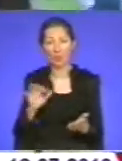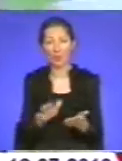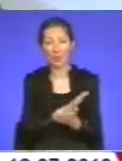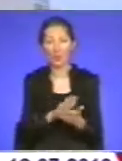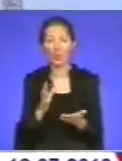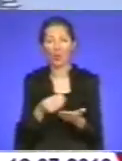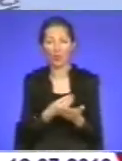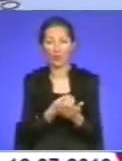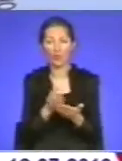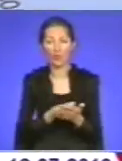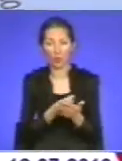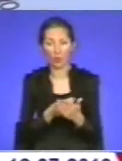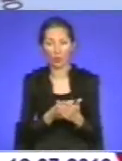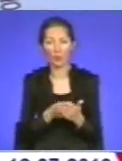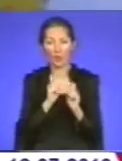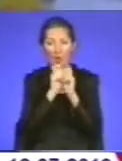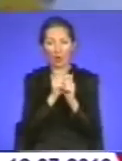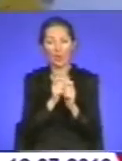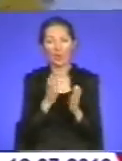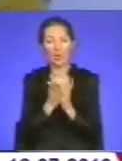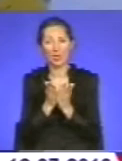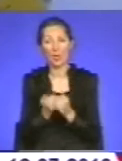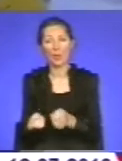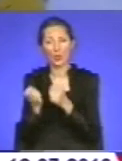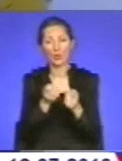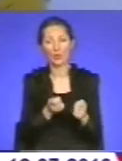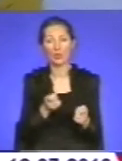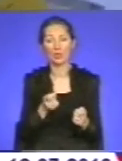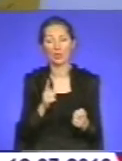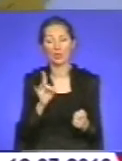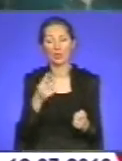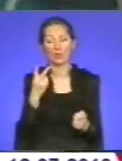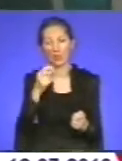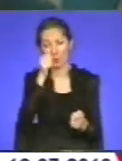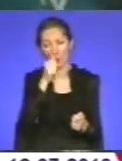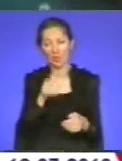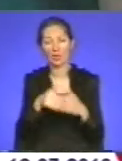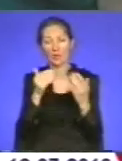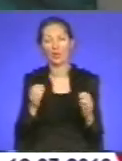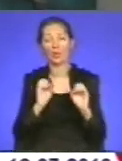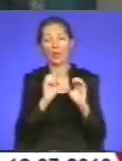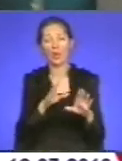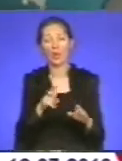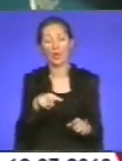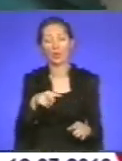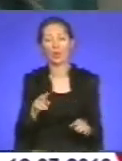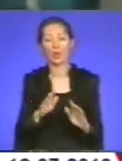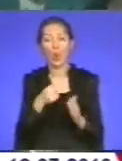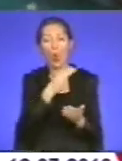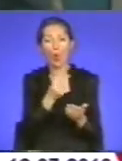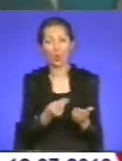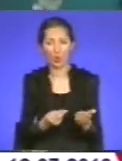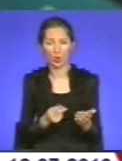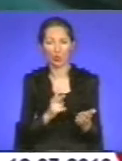фонду. Даровані видання сюди приносять щонайменше раз у 2 місяці. Здебільшого здають літературу художню, те, що